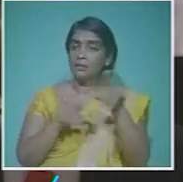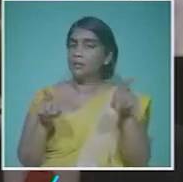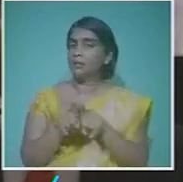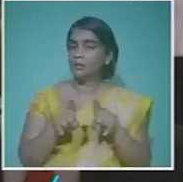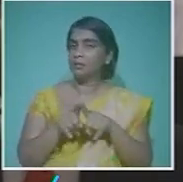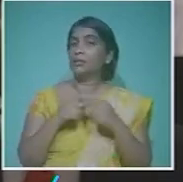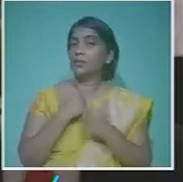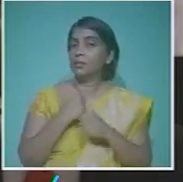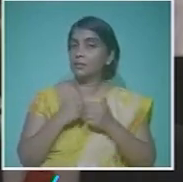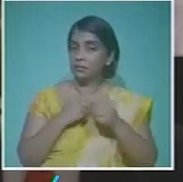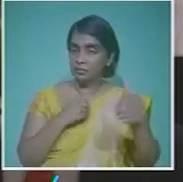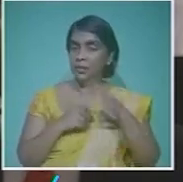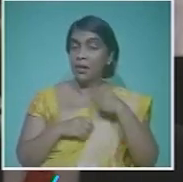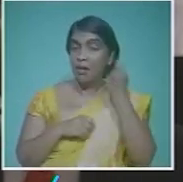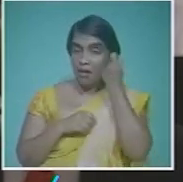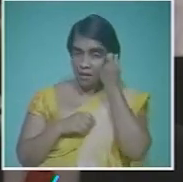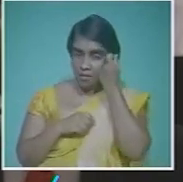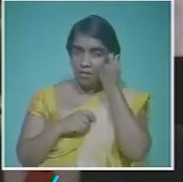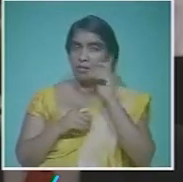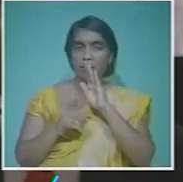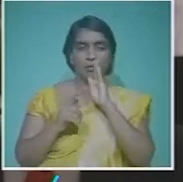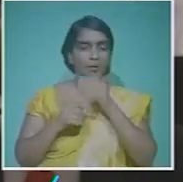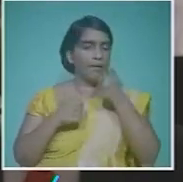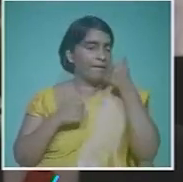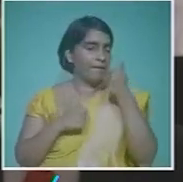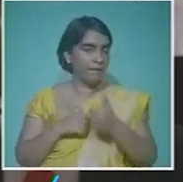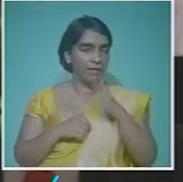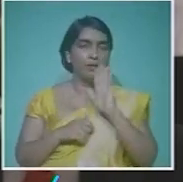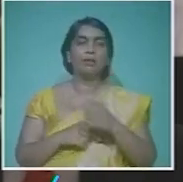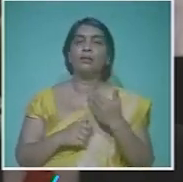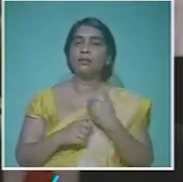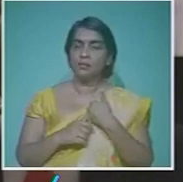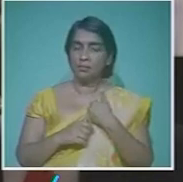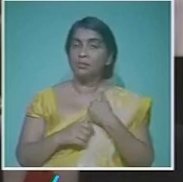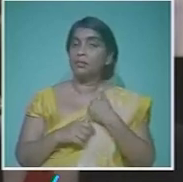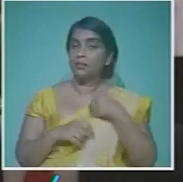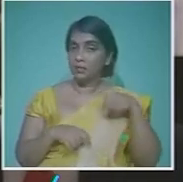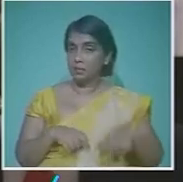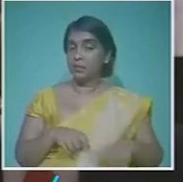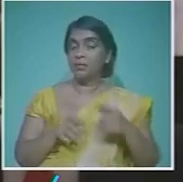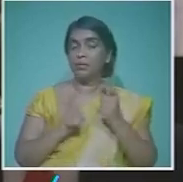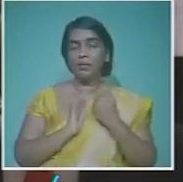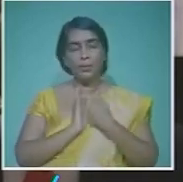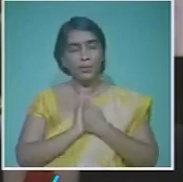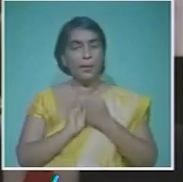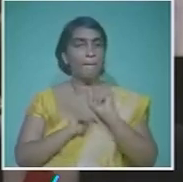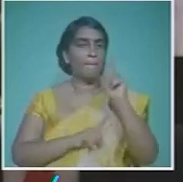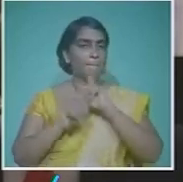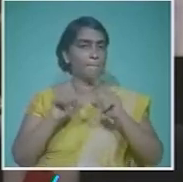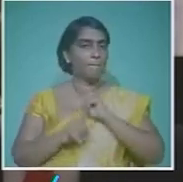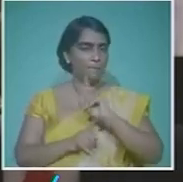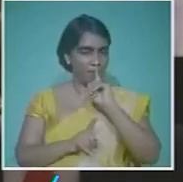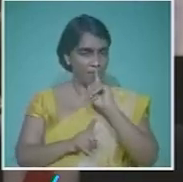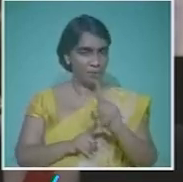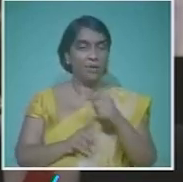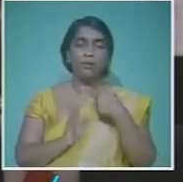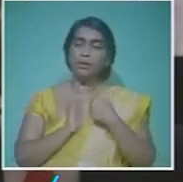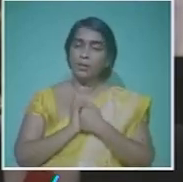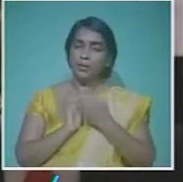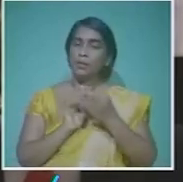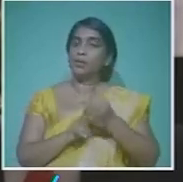විදියට නිර්මාණය කරගන්නා මතය ඉතාම වැදගත් කියන එක තමයි මම මේ උත්තරීතර සභාවට යෝජනා කරන්නේ.